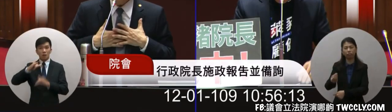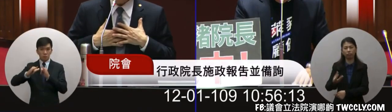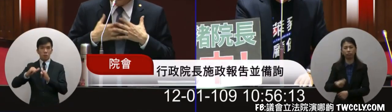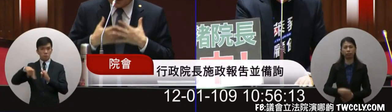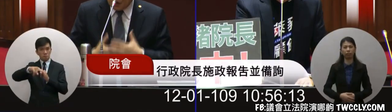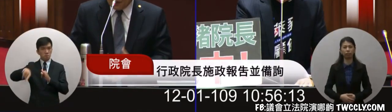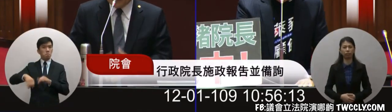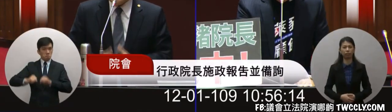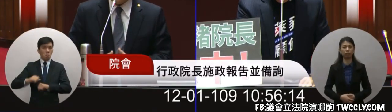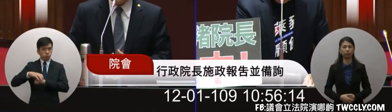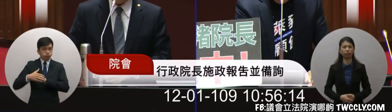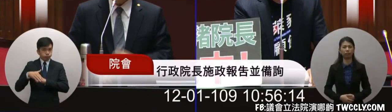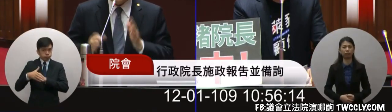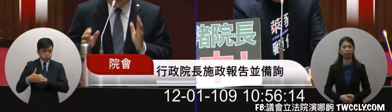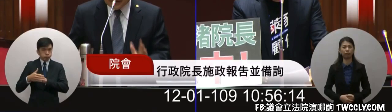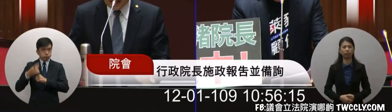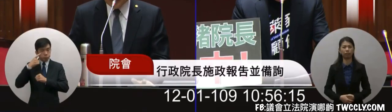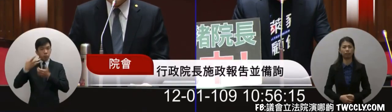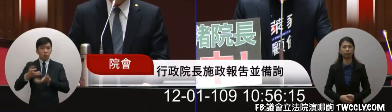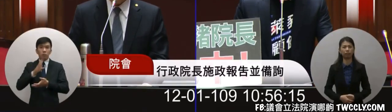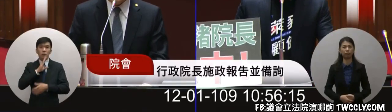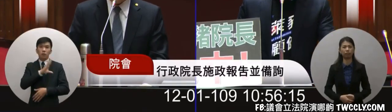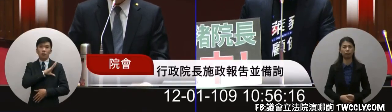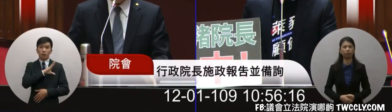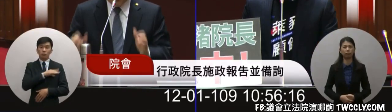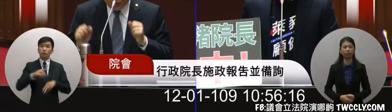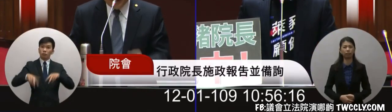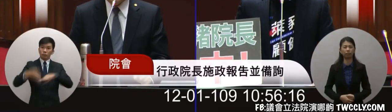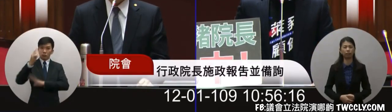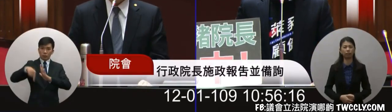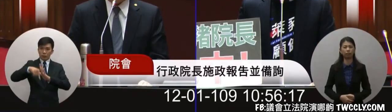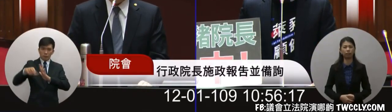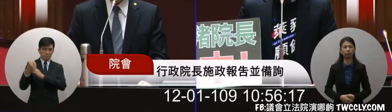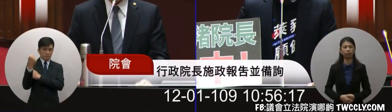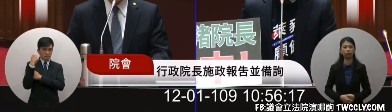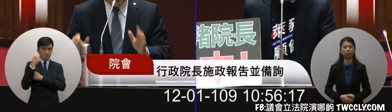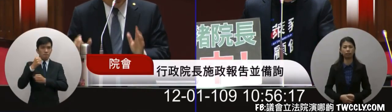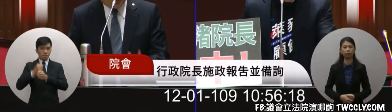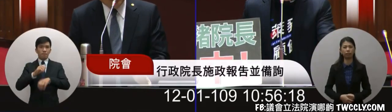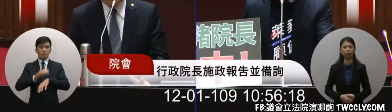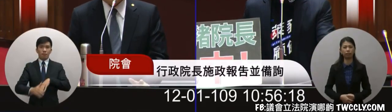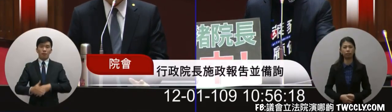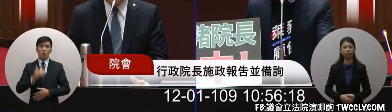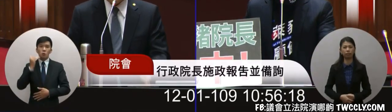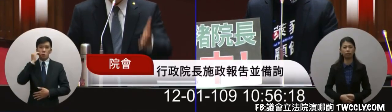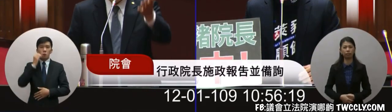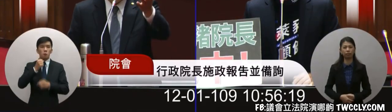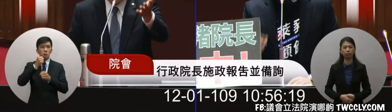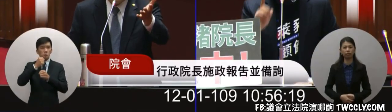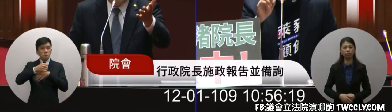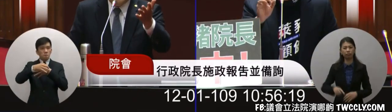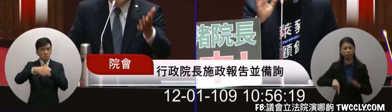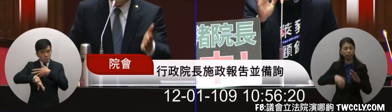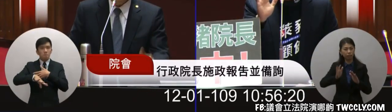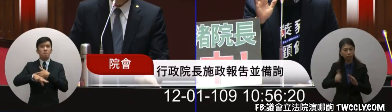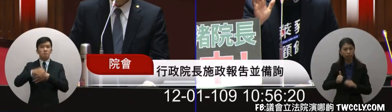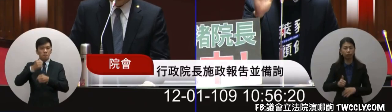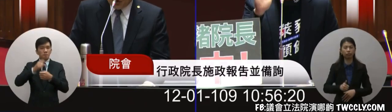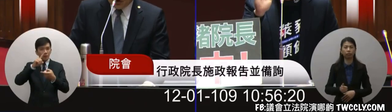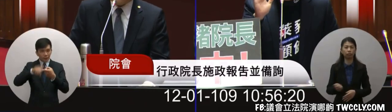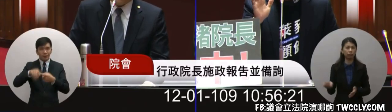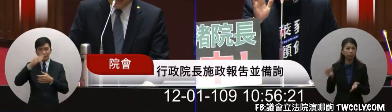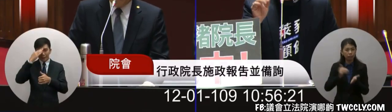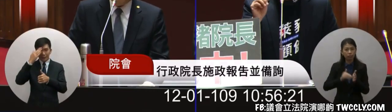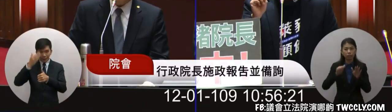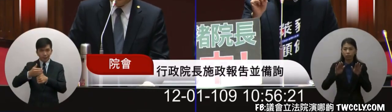个也作为第一。行政院一定努力来做啊！如果做不好的地方， 院长，所以到目前为止，